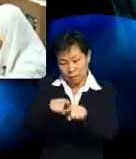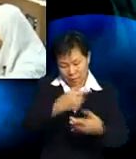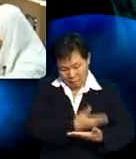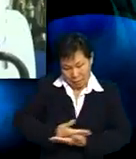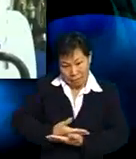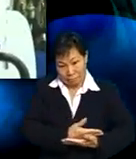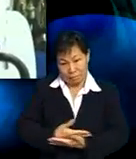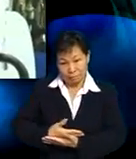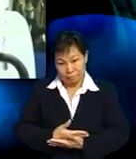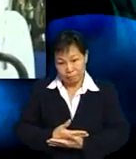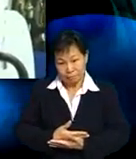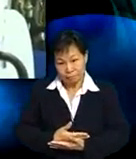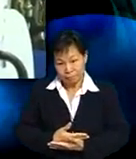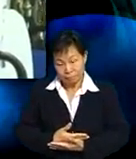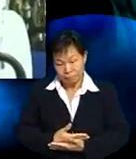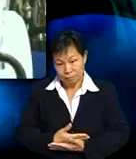anak,